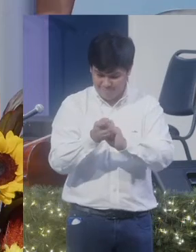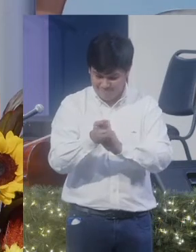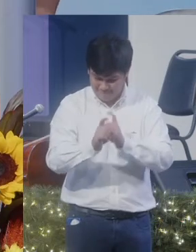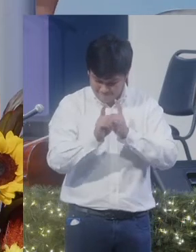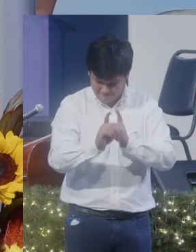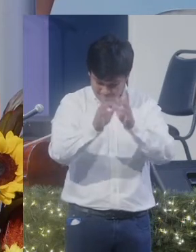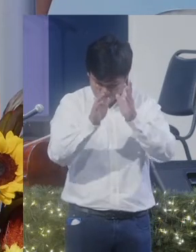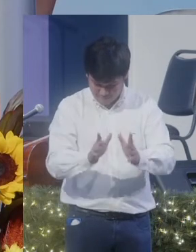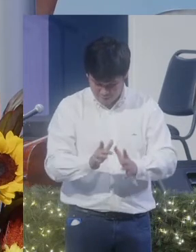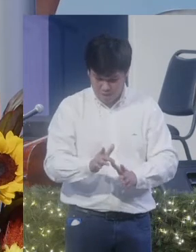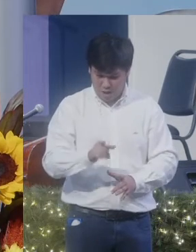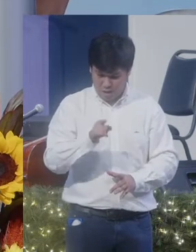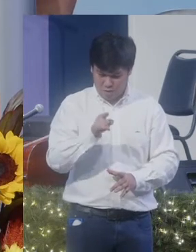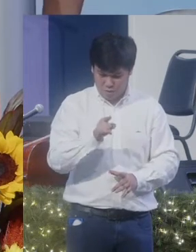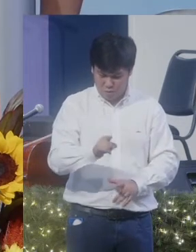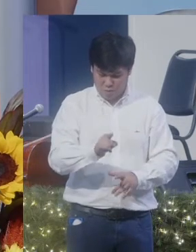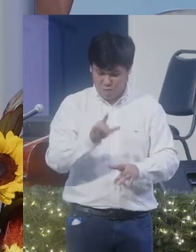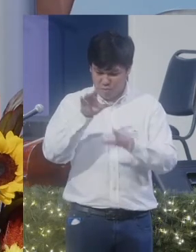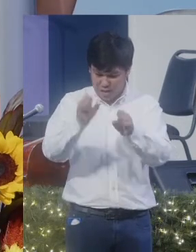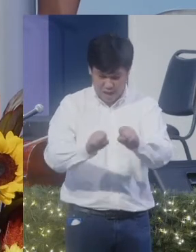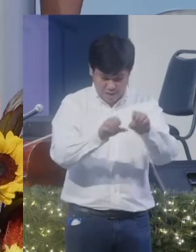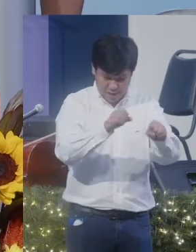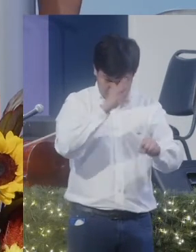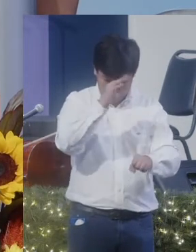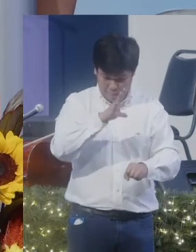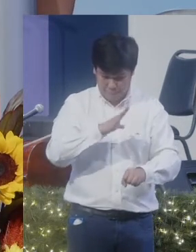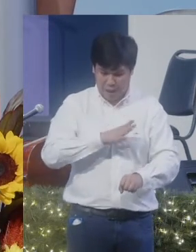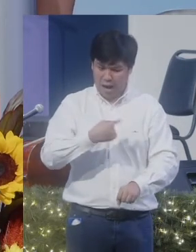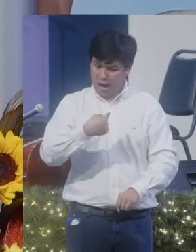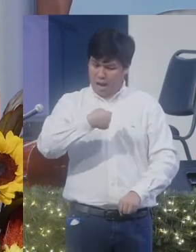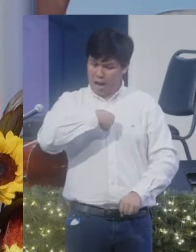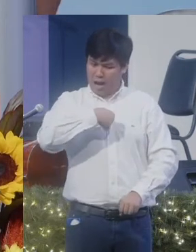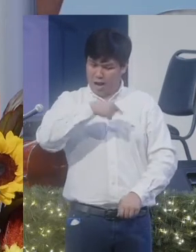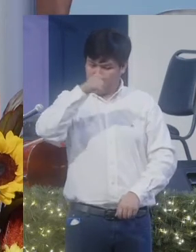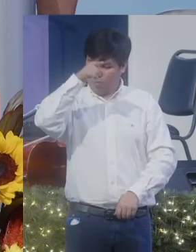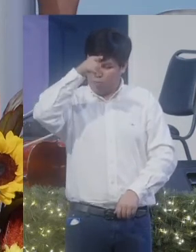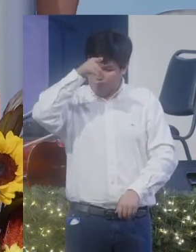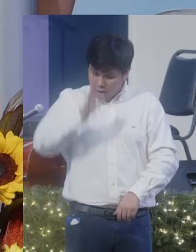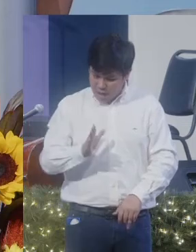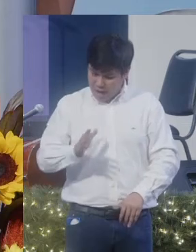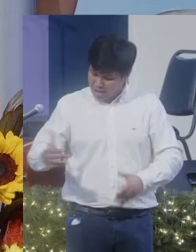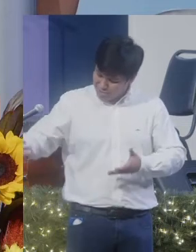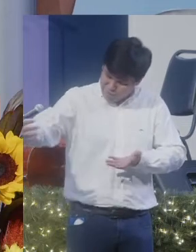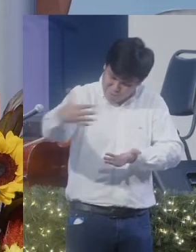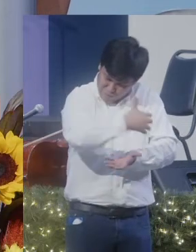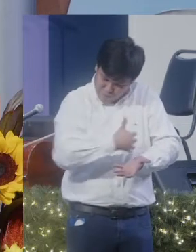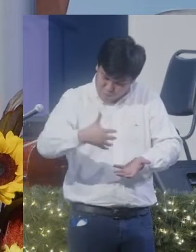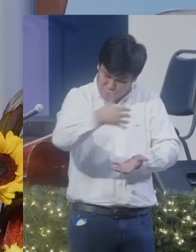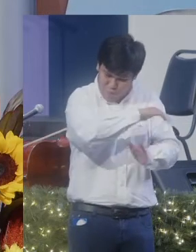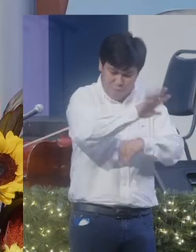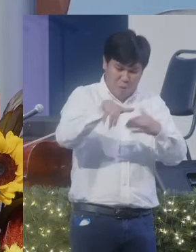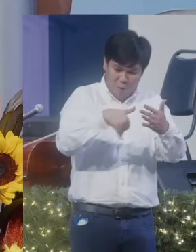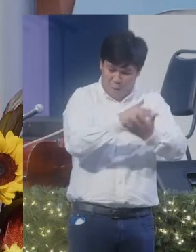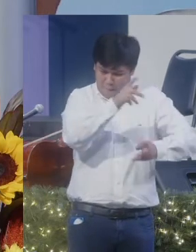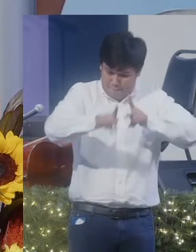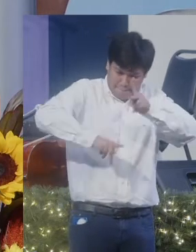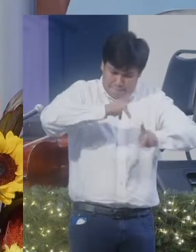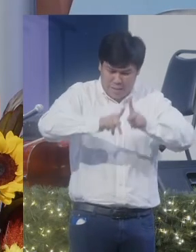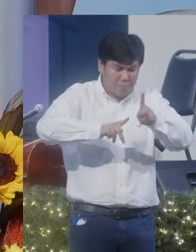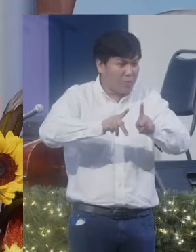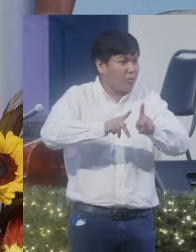na siya ang Panginoon na nagtitipon ng Kanyang mga hinirang upang Kanyang